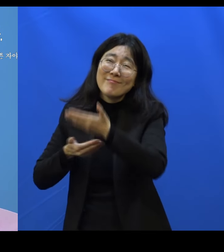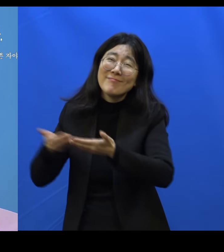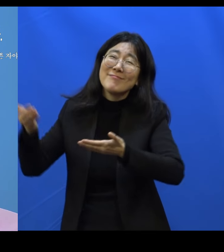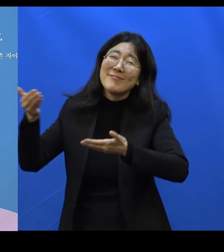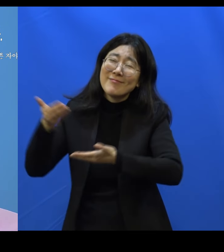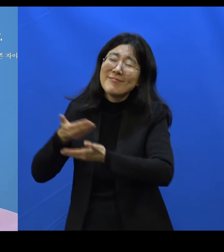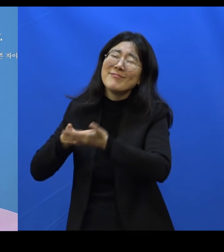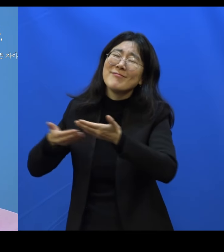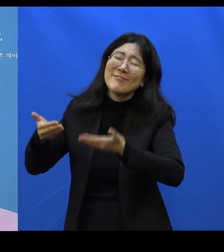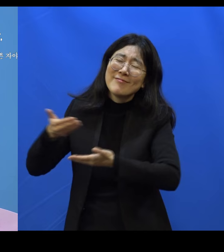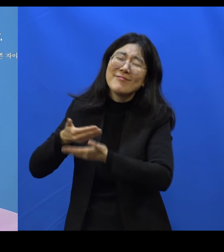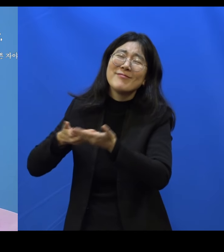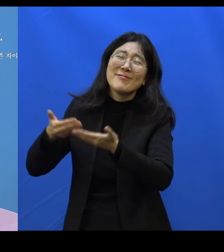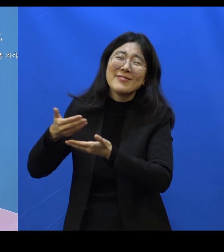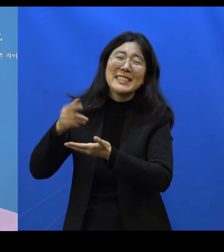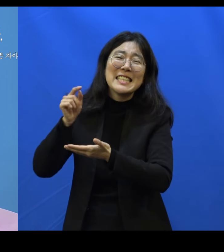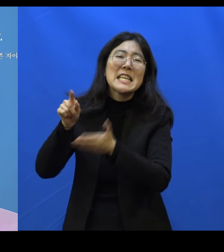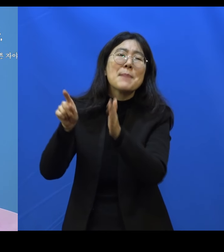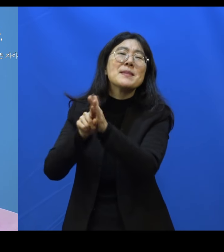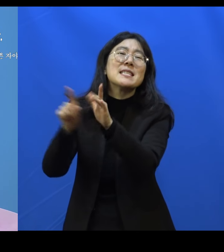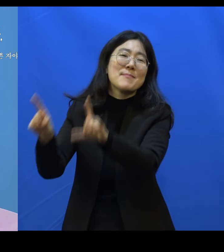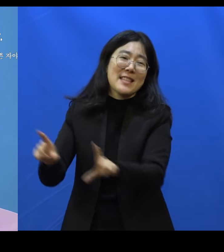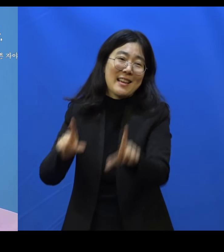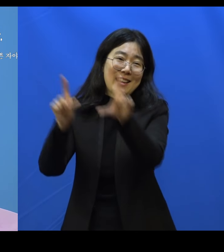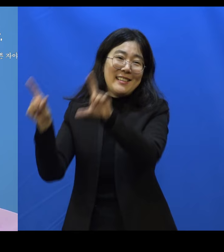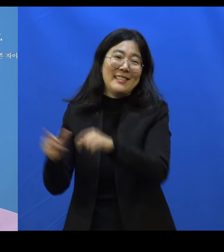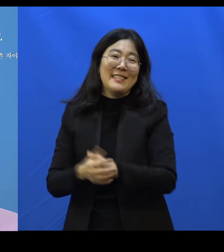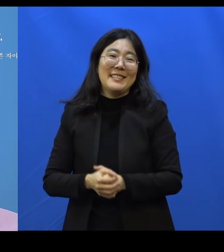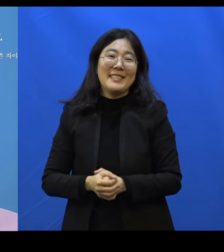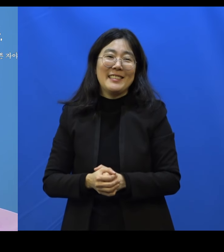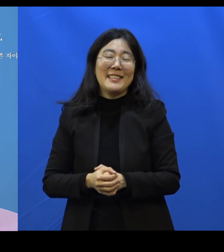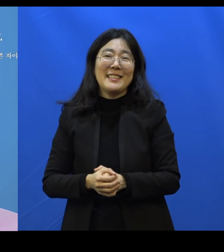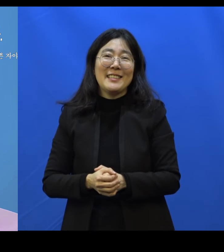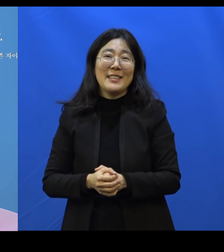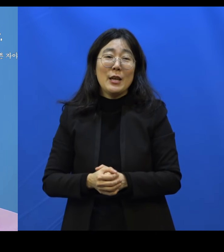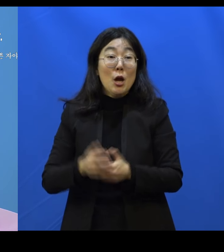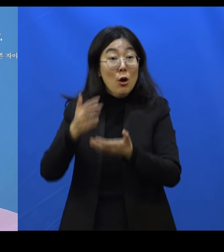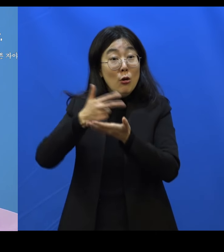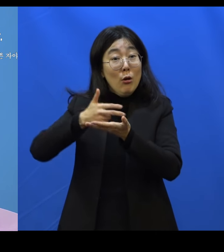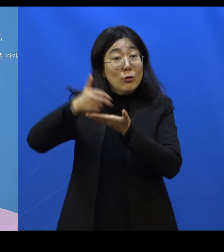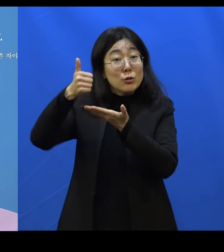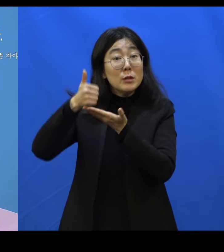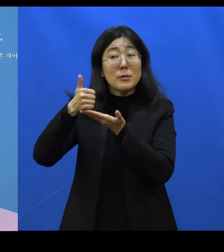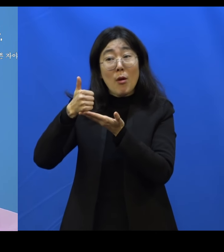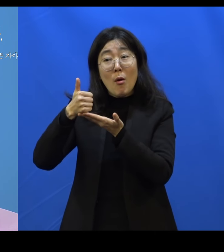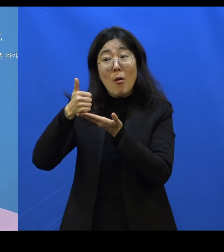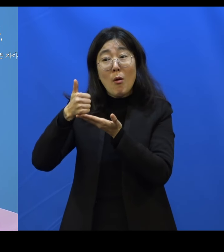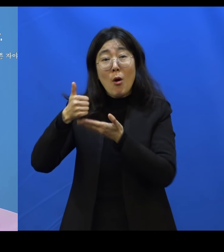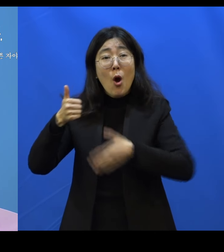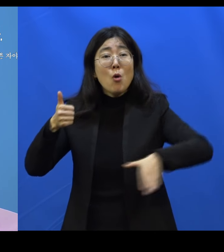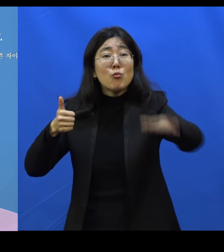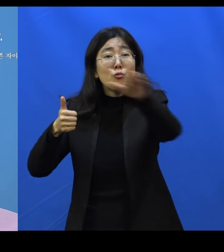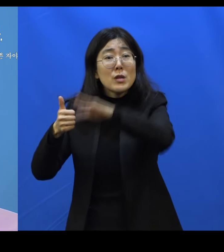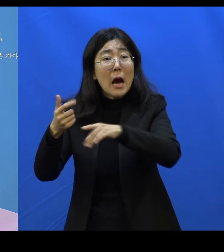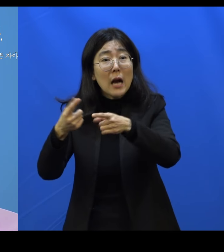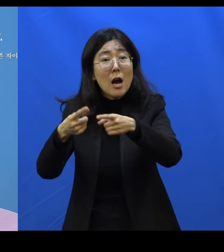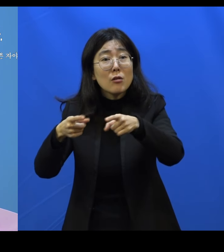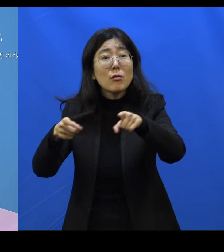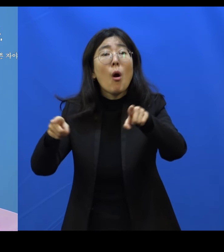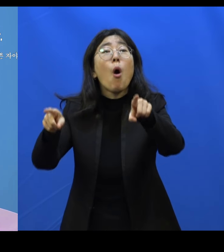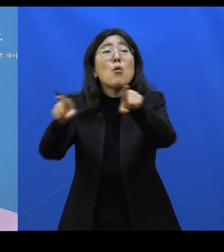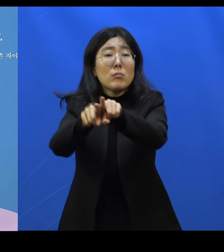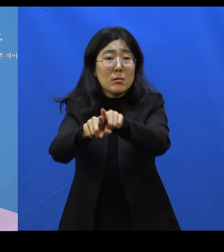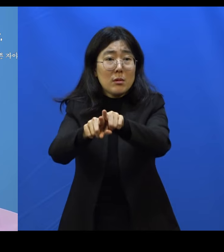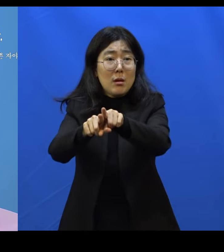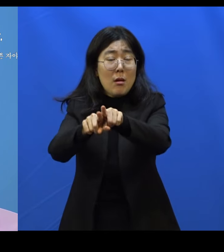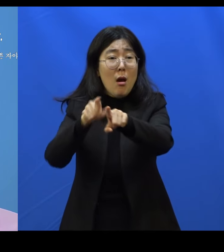여러분, 바로 오늘 우리 주님이 우리와 함께 걷기를 원하신다는 거예요. 그런데 문제는 뭐예요? 우리가 독자적으로 살고자 한다는